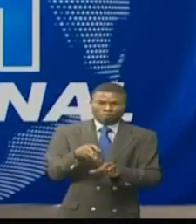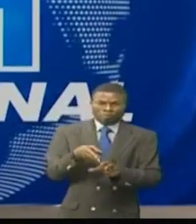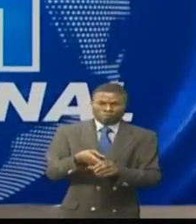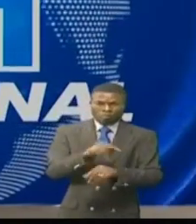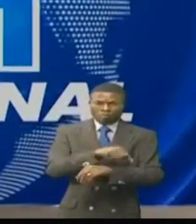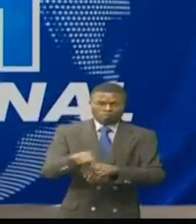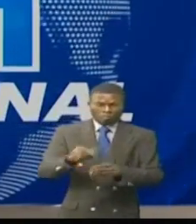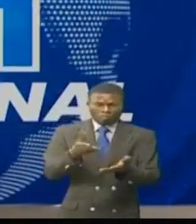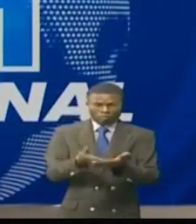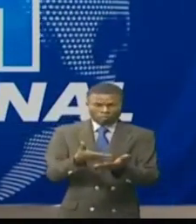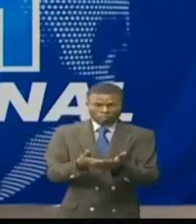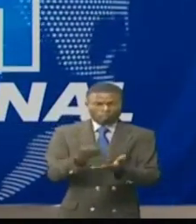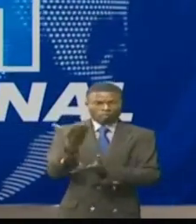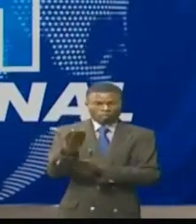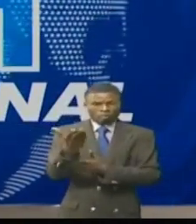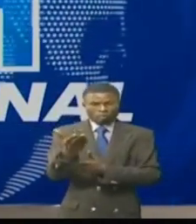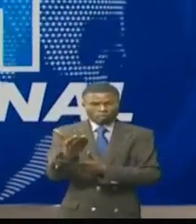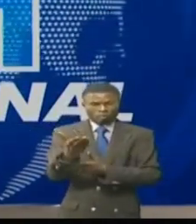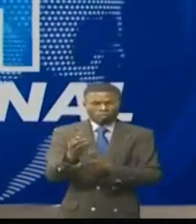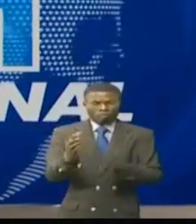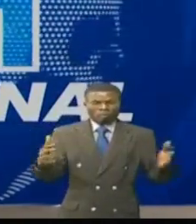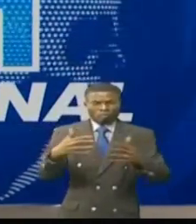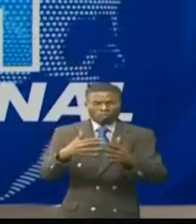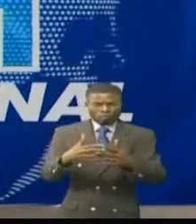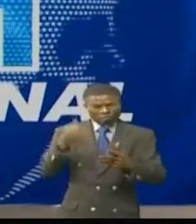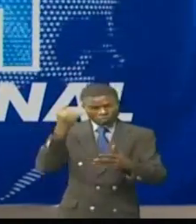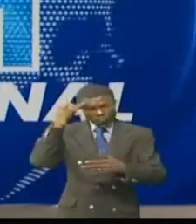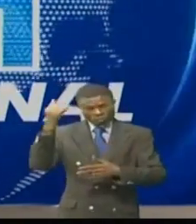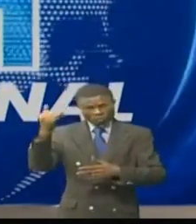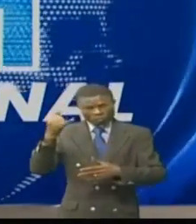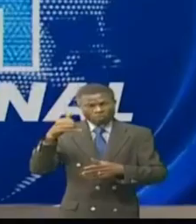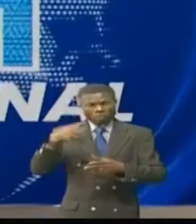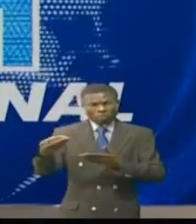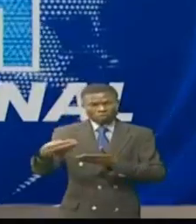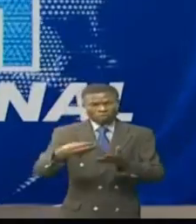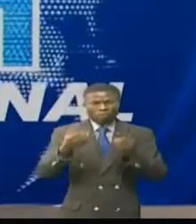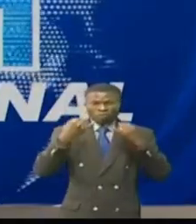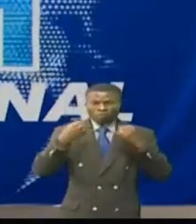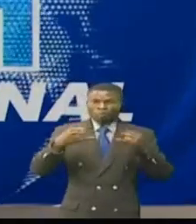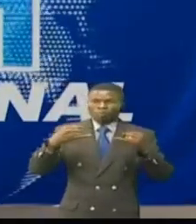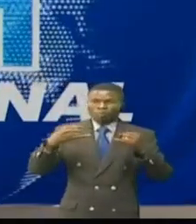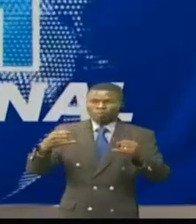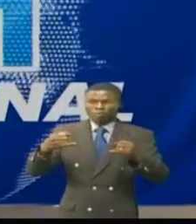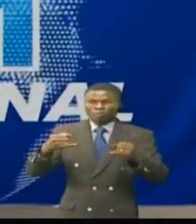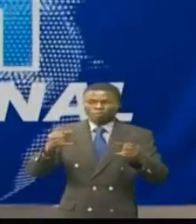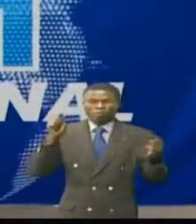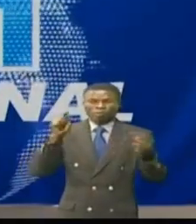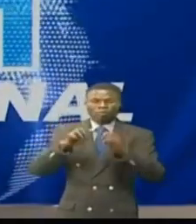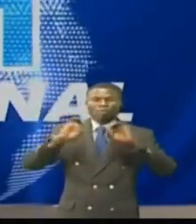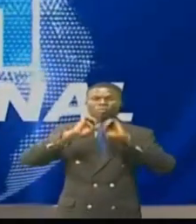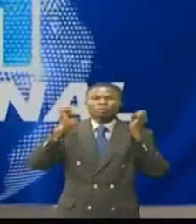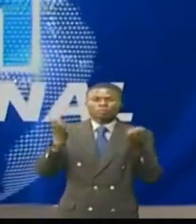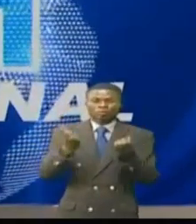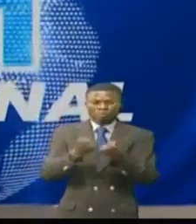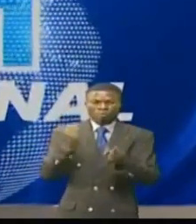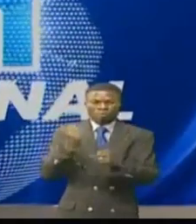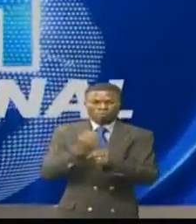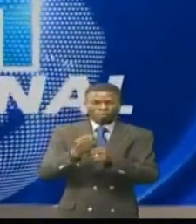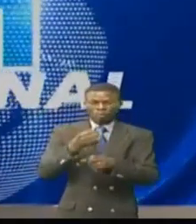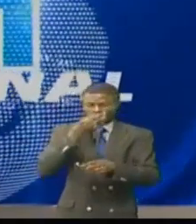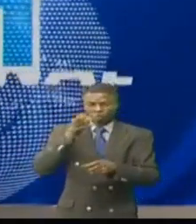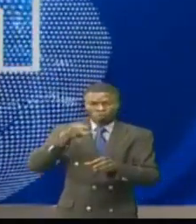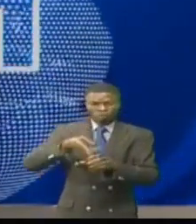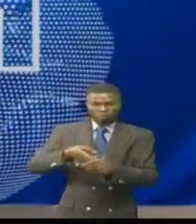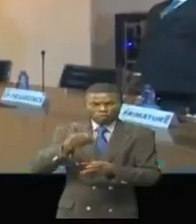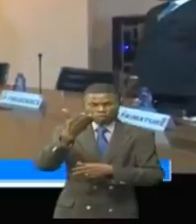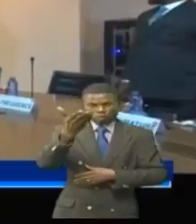cabinet d'audit a été sollicité pour harmoniser les points de vue dans la collecte des informations auprès des sociétés pétrolières. Un reportage de